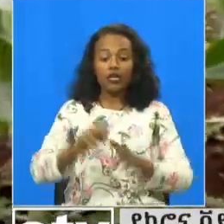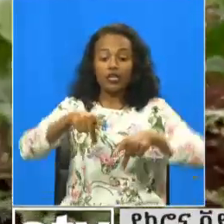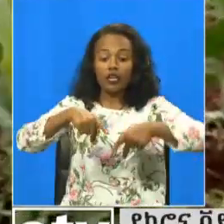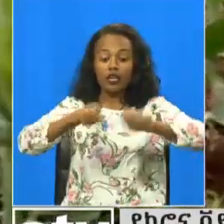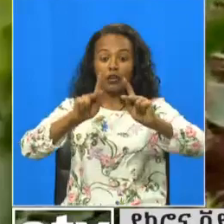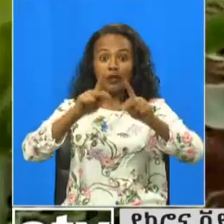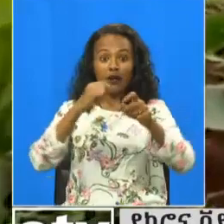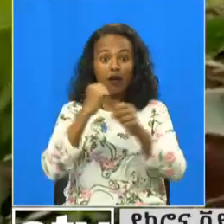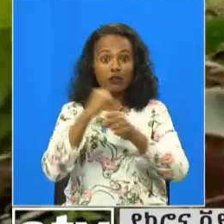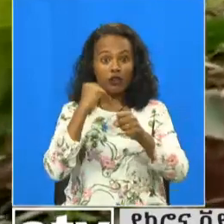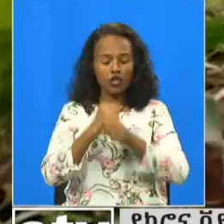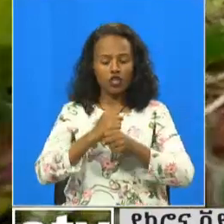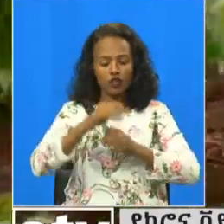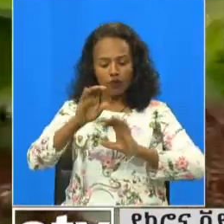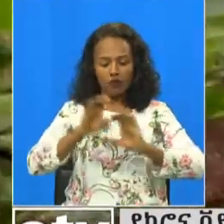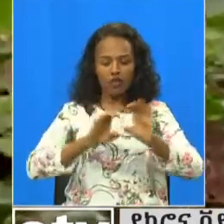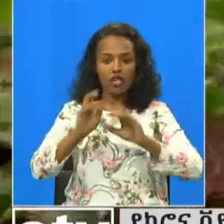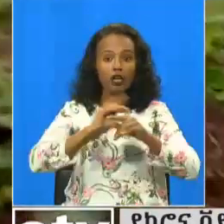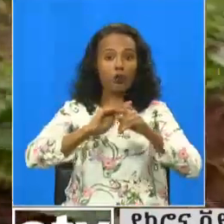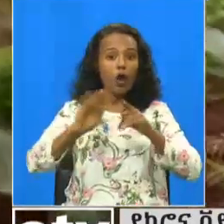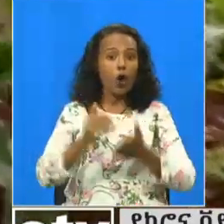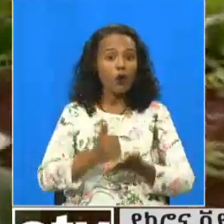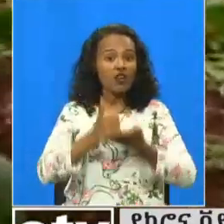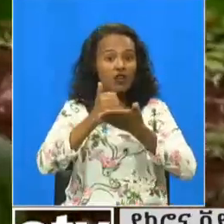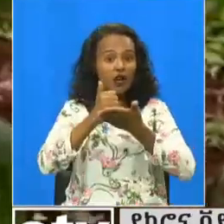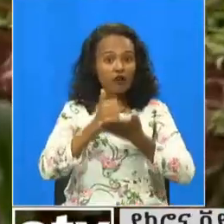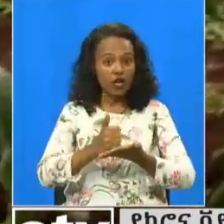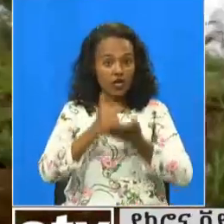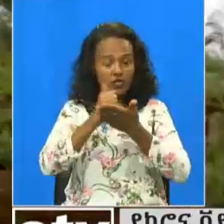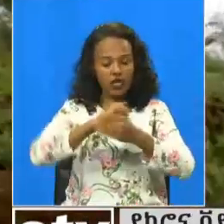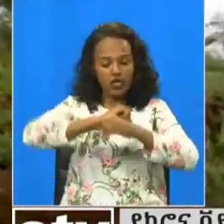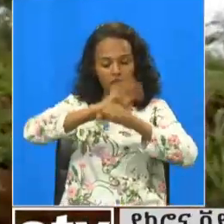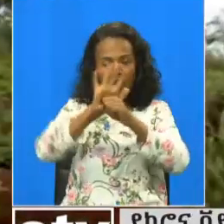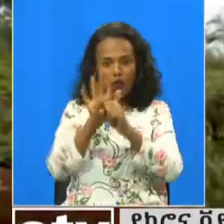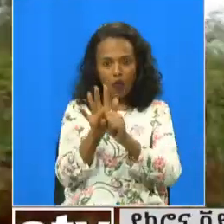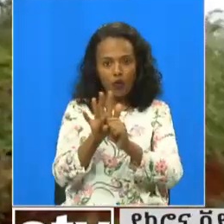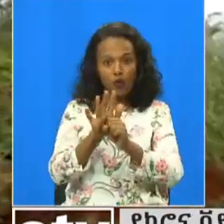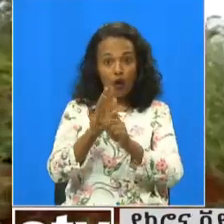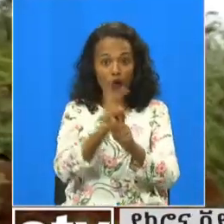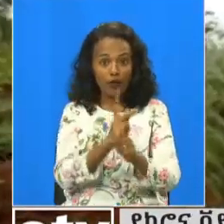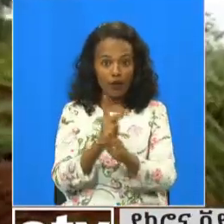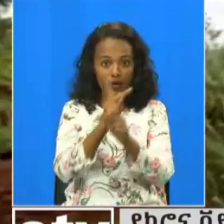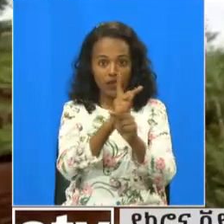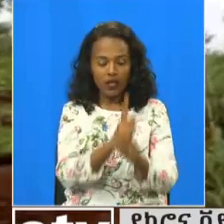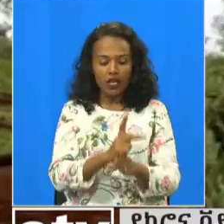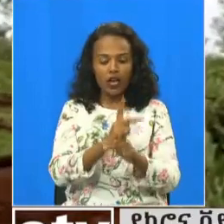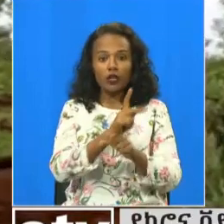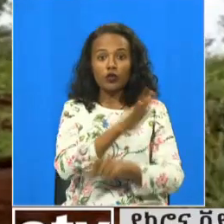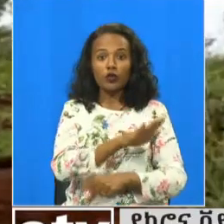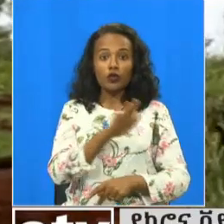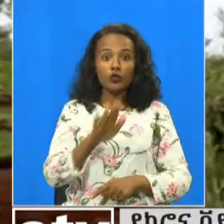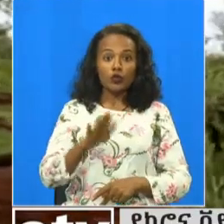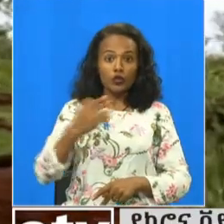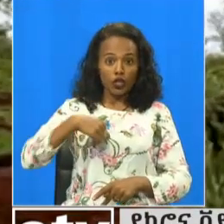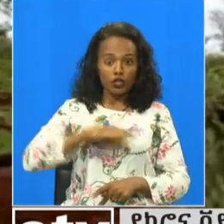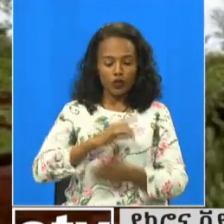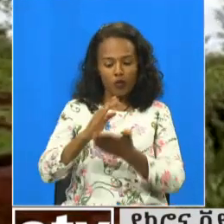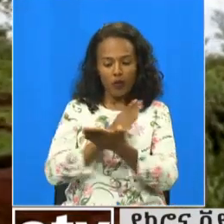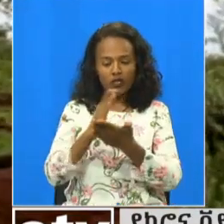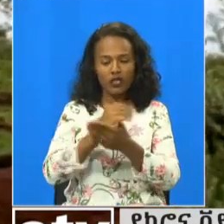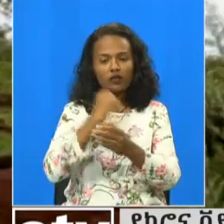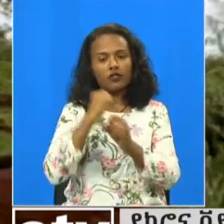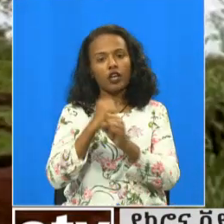የግብርና ስራችንን በሚደረግልን ሙያዊ ድጋፍ ታግዘን ከኮሮና በሽታ በመጠንቀቅ ልጆቻችንን በማሳተፍ